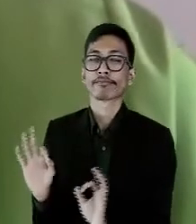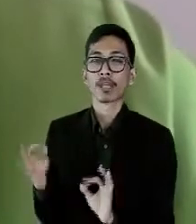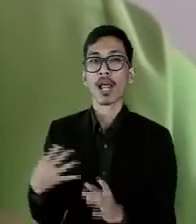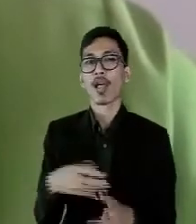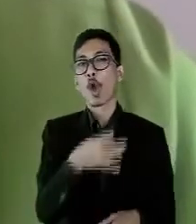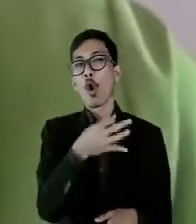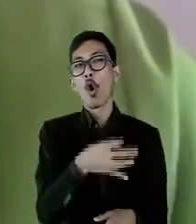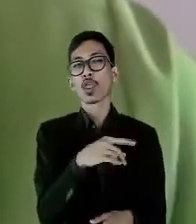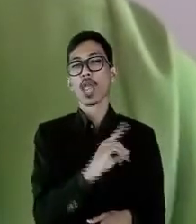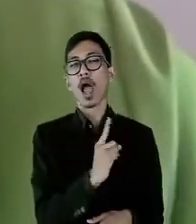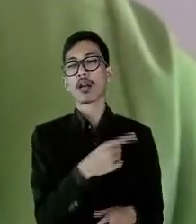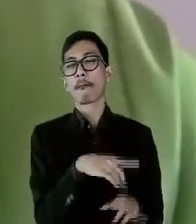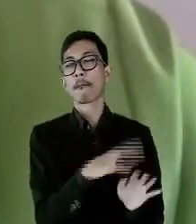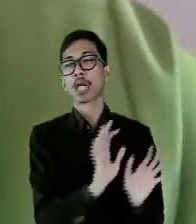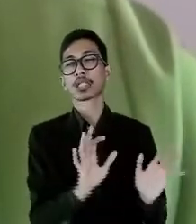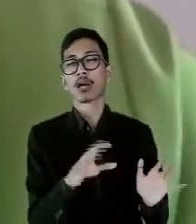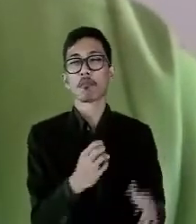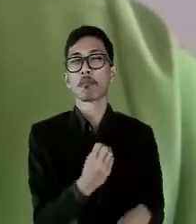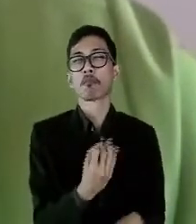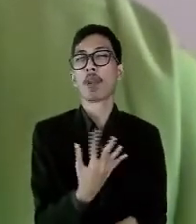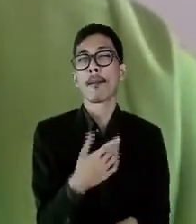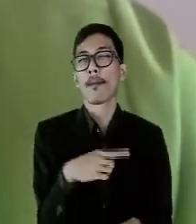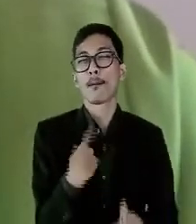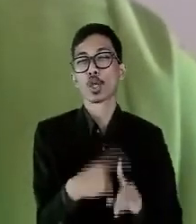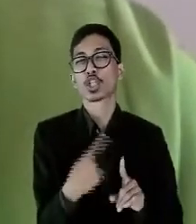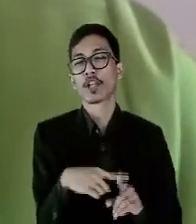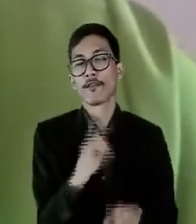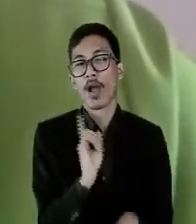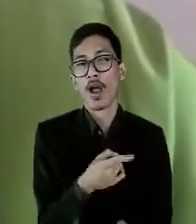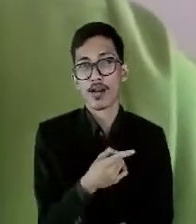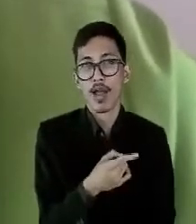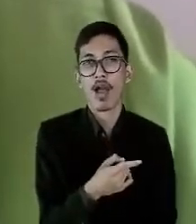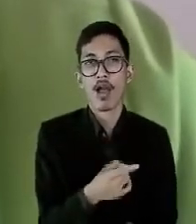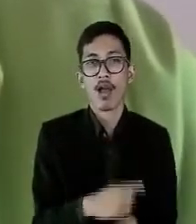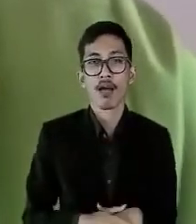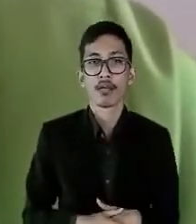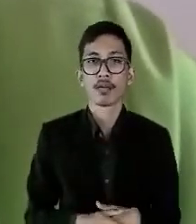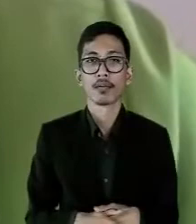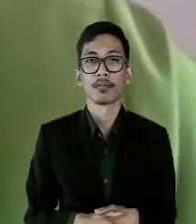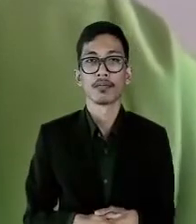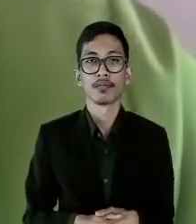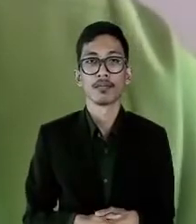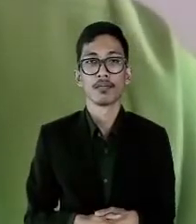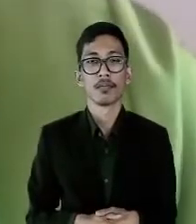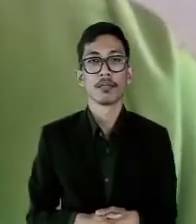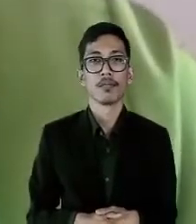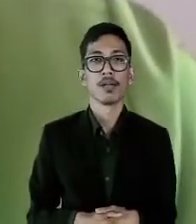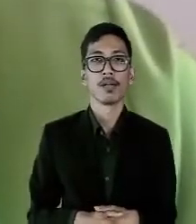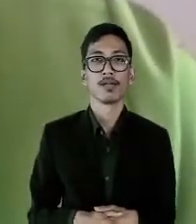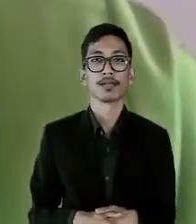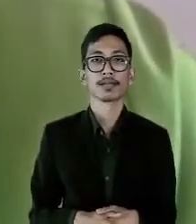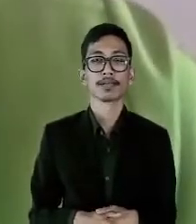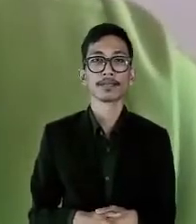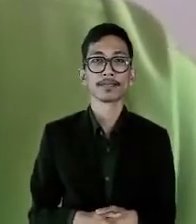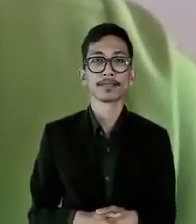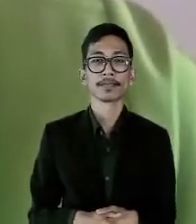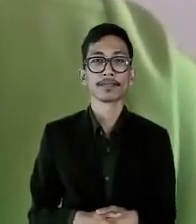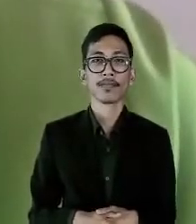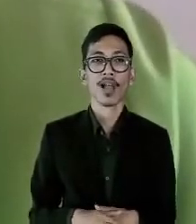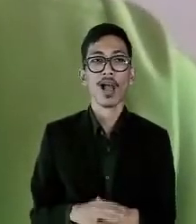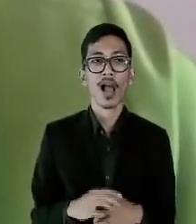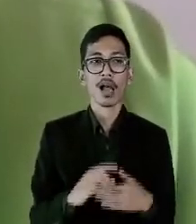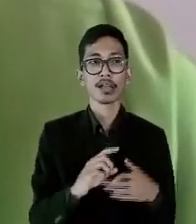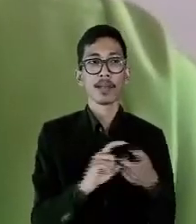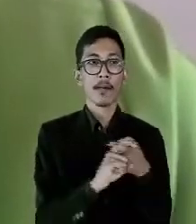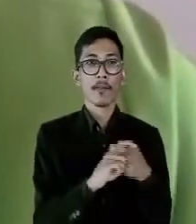itu geografis kita juga bisa terjangkau di sekitaran kota sehingga dengan dukungan relawan